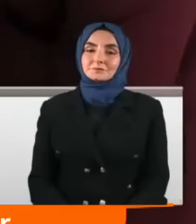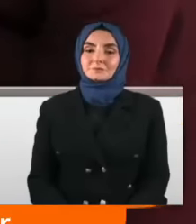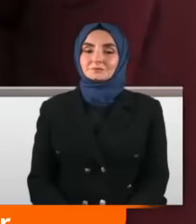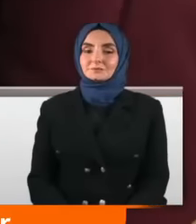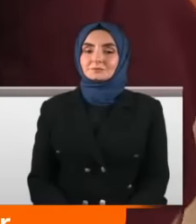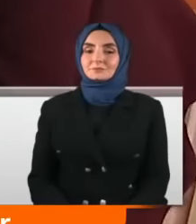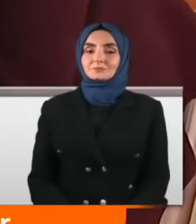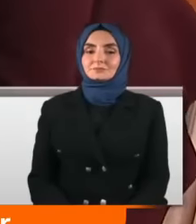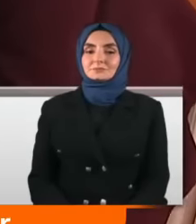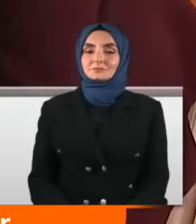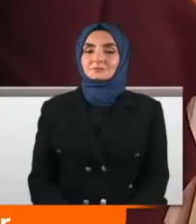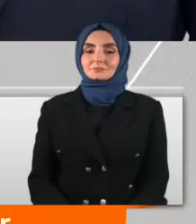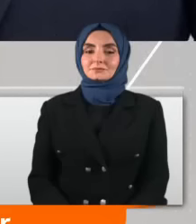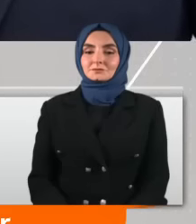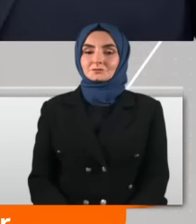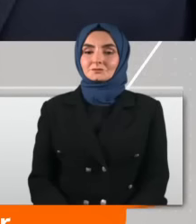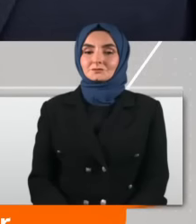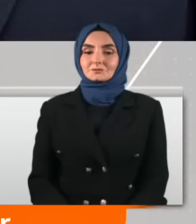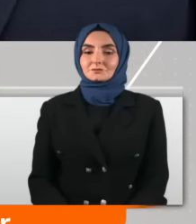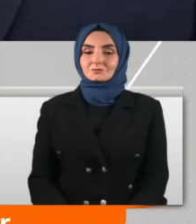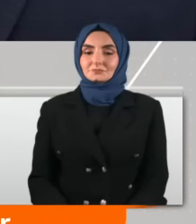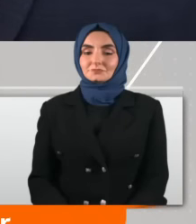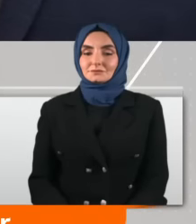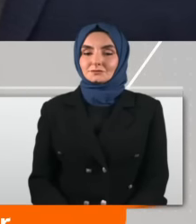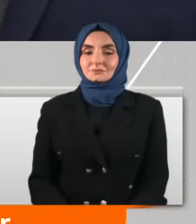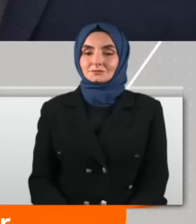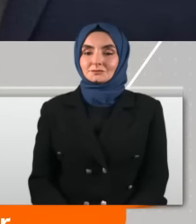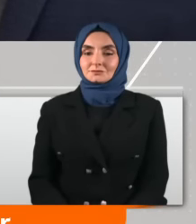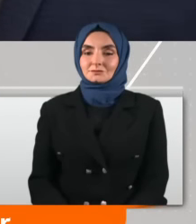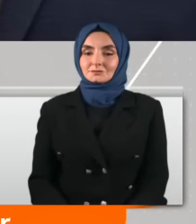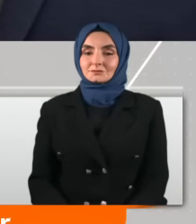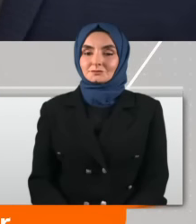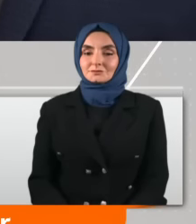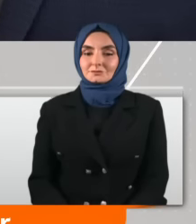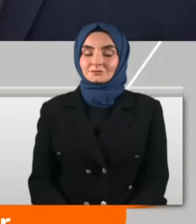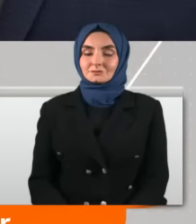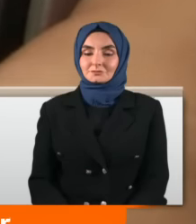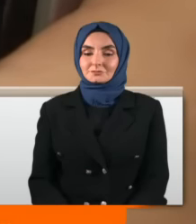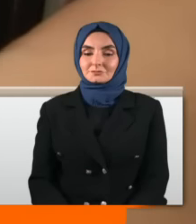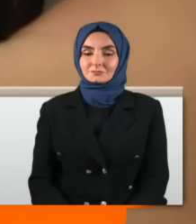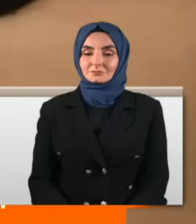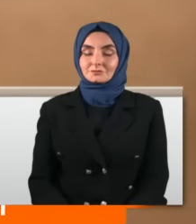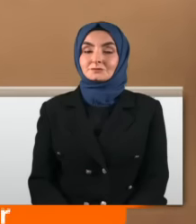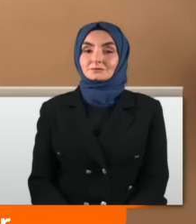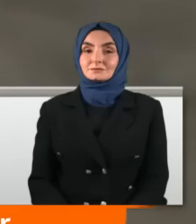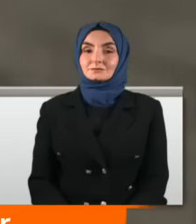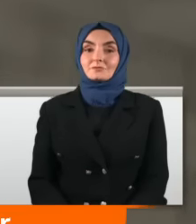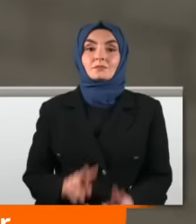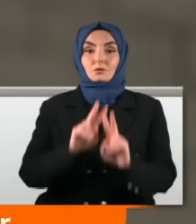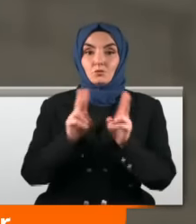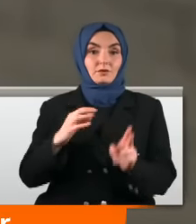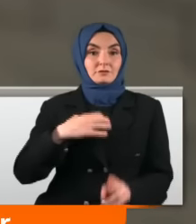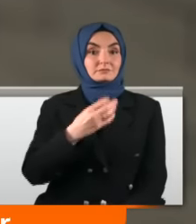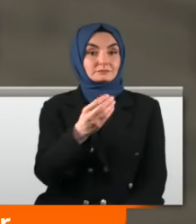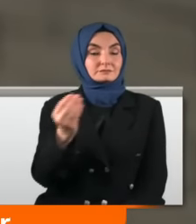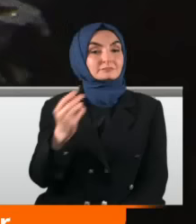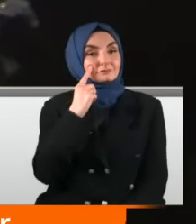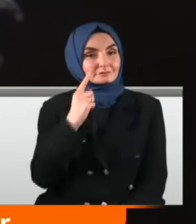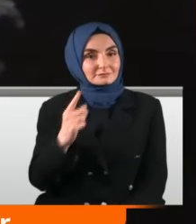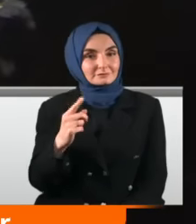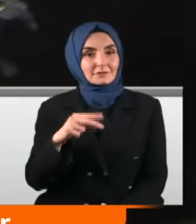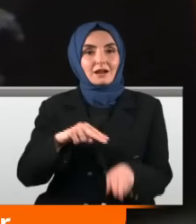etmek gerekiyor. Gideceğiz bundan sonra. Hem devletten hem vatandaştan çalmış oluyorlar. Ve esnafa gelince KDV